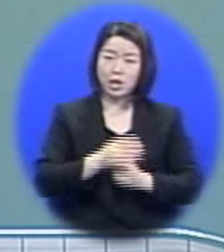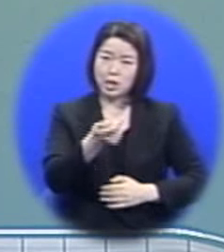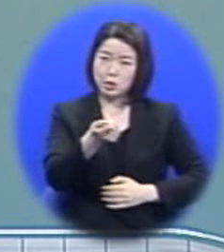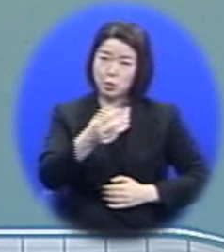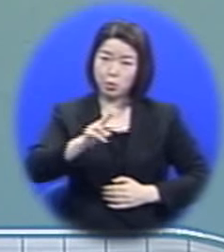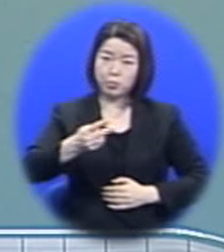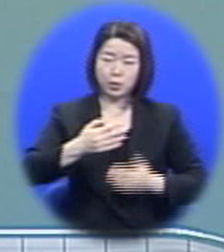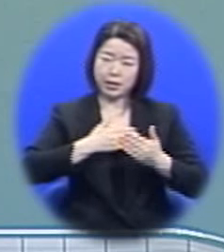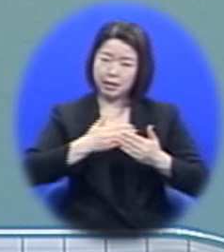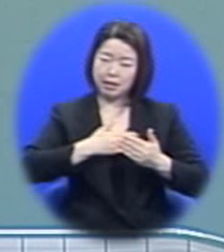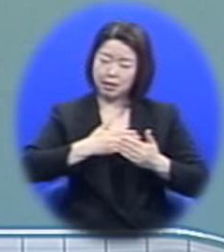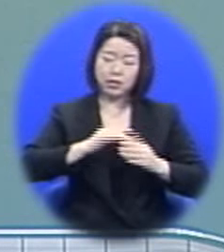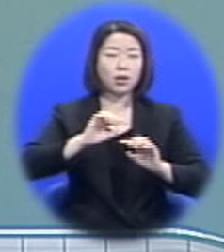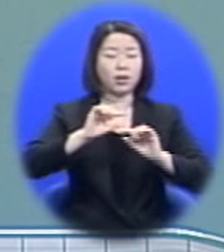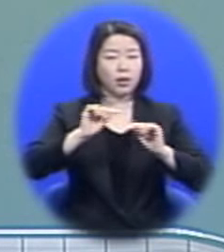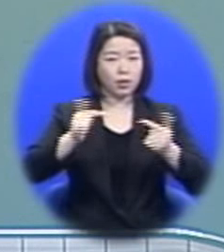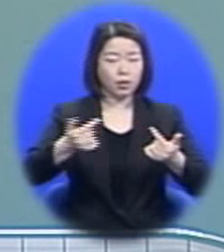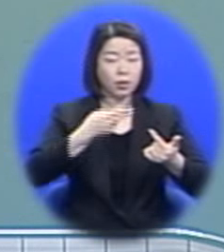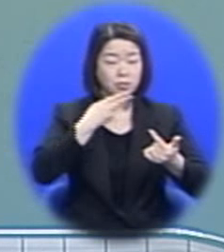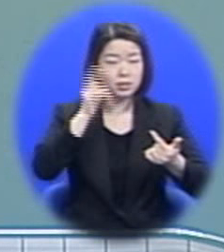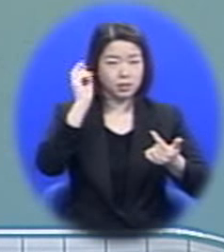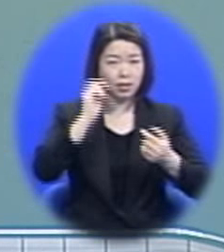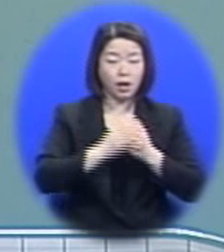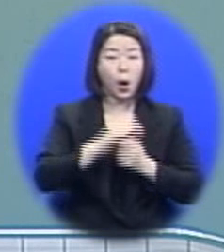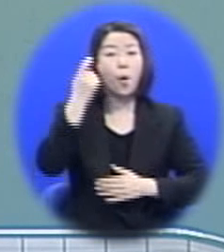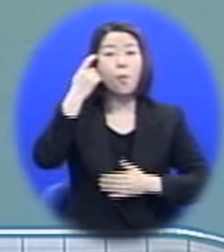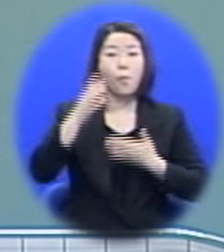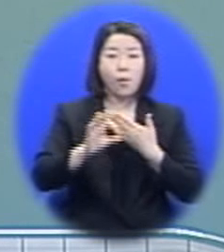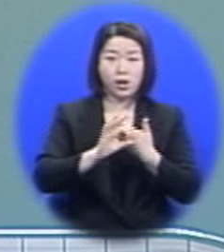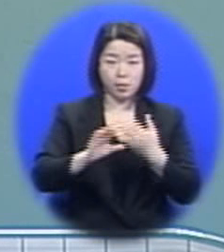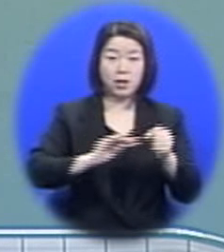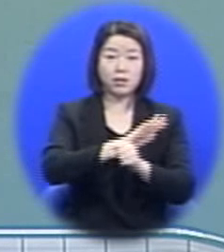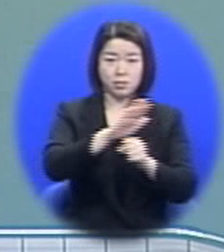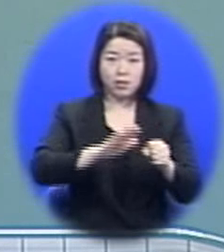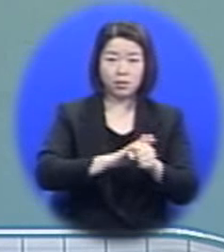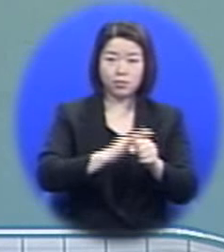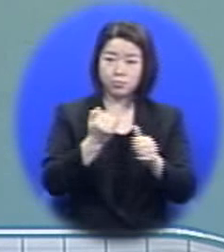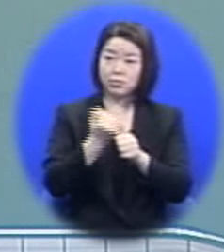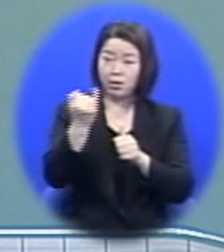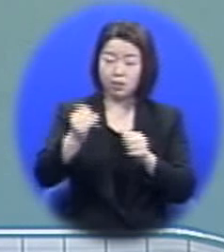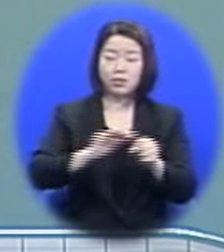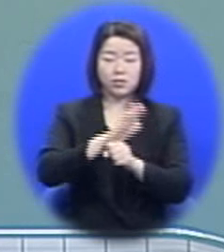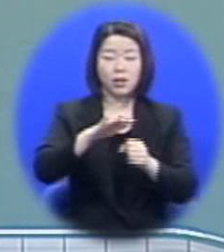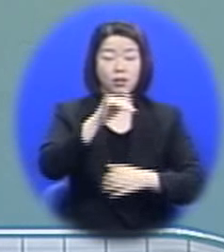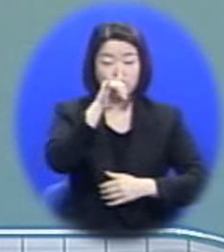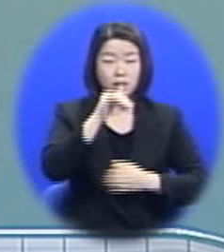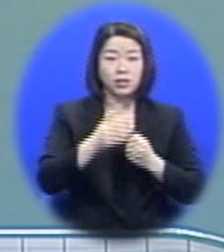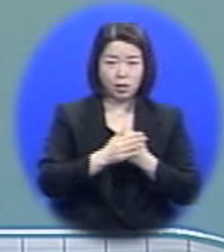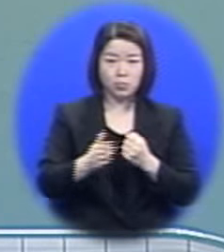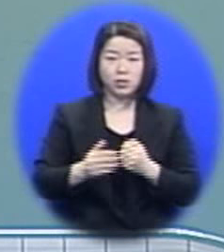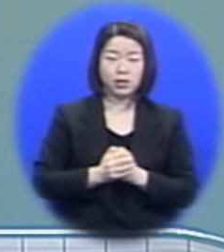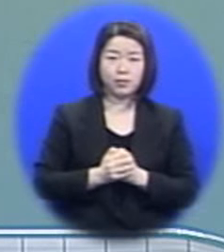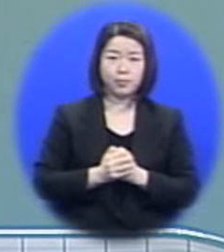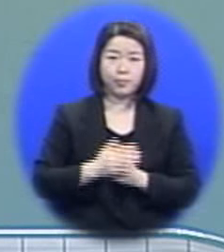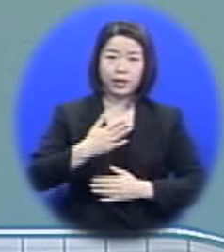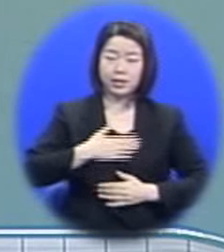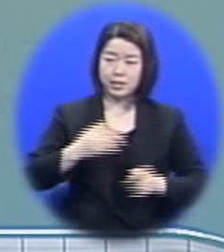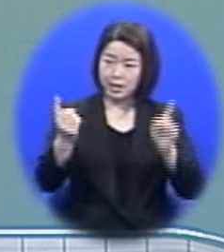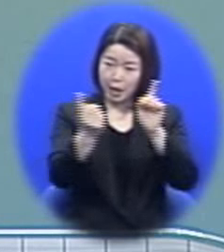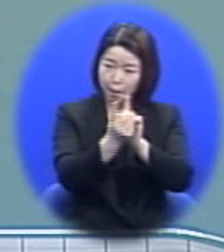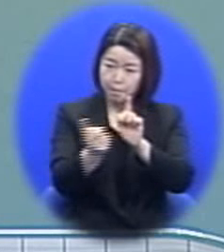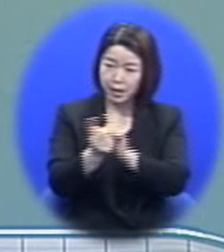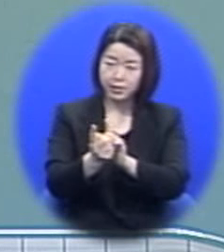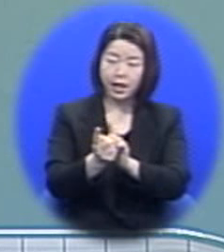떨림이 없으실 거예요. 왜냐하면 사랑하니까 아내를. 제가 만나는 어 교우들은